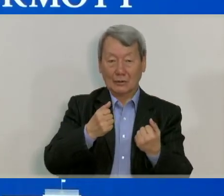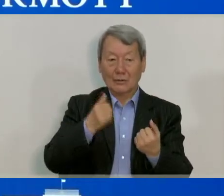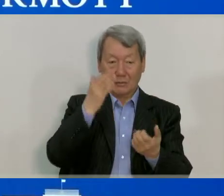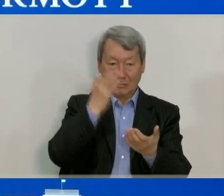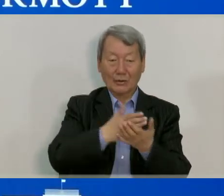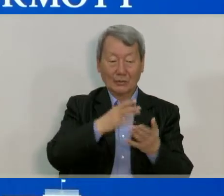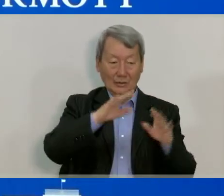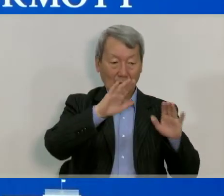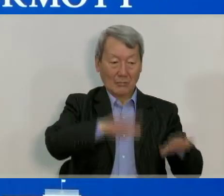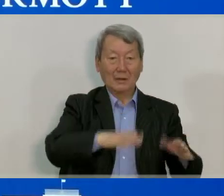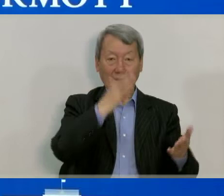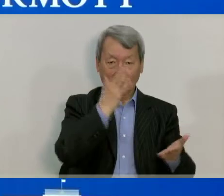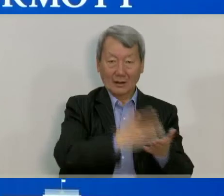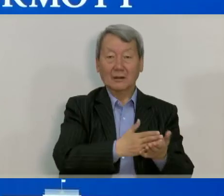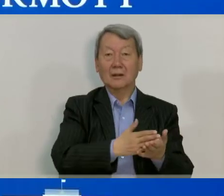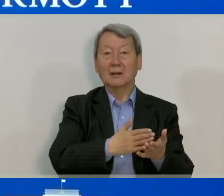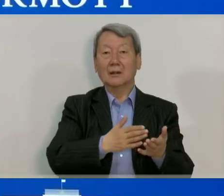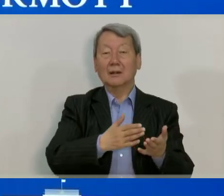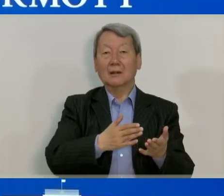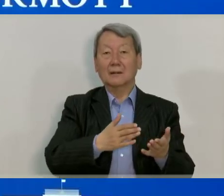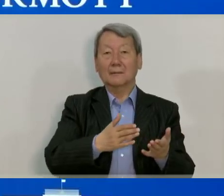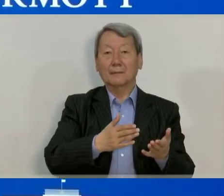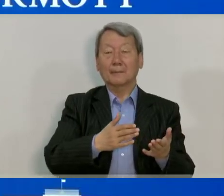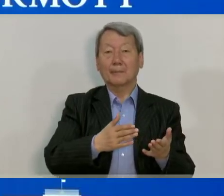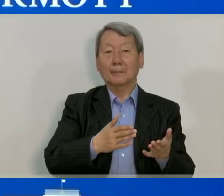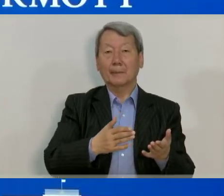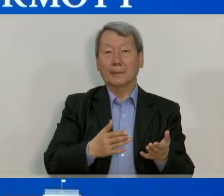мүмкүнчүлүгү бар. Бүгүнкү күнү ушул